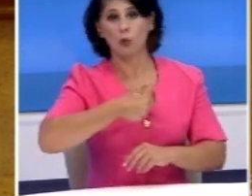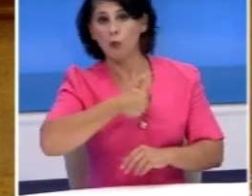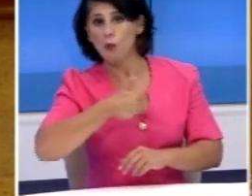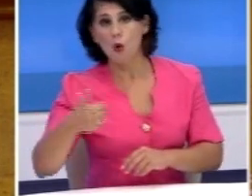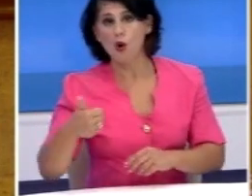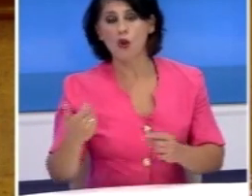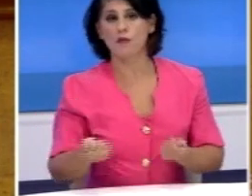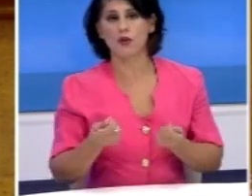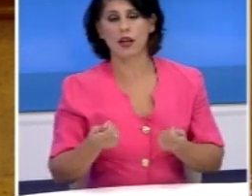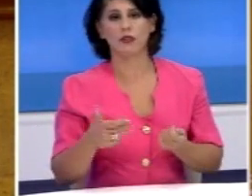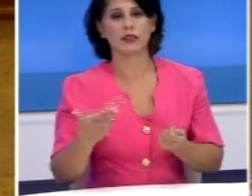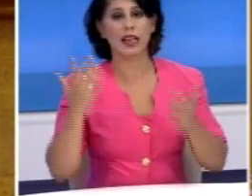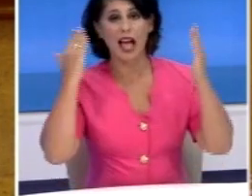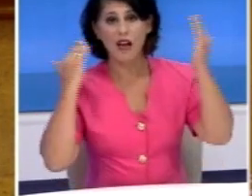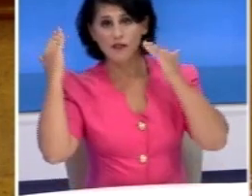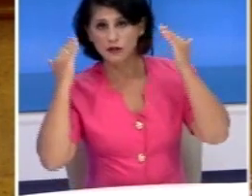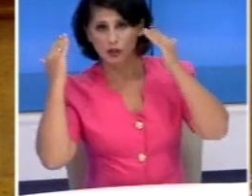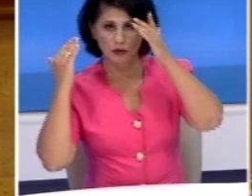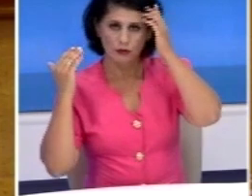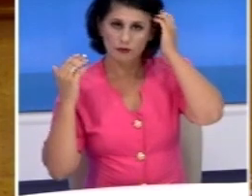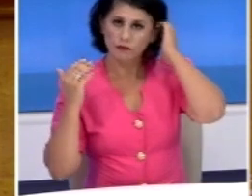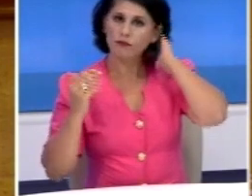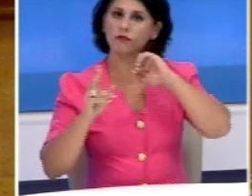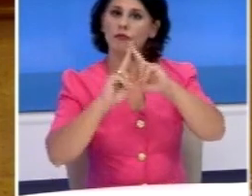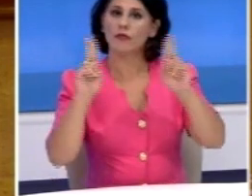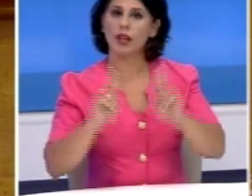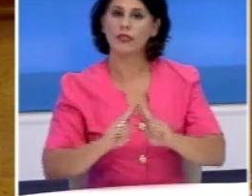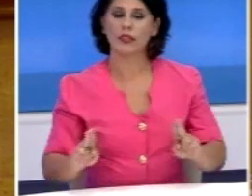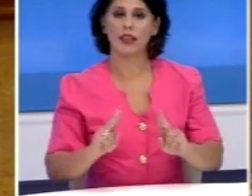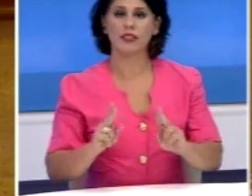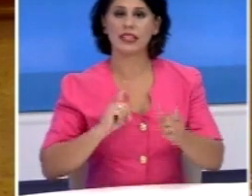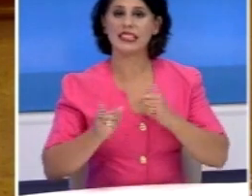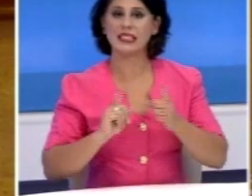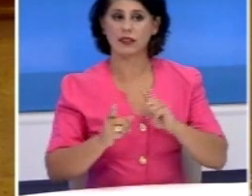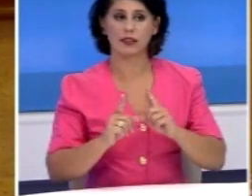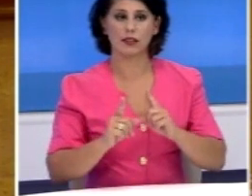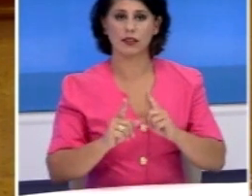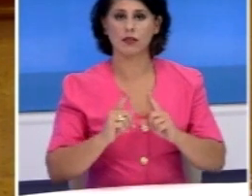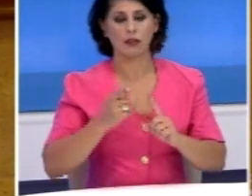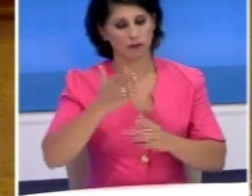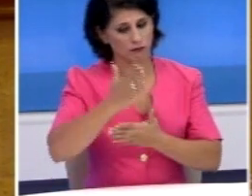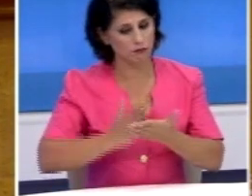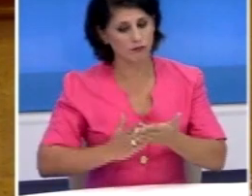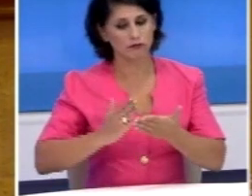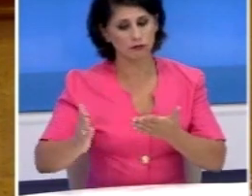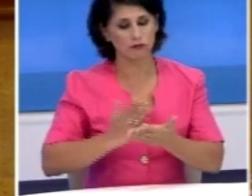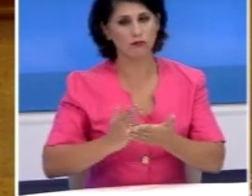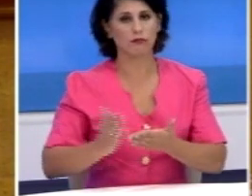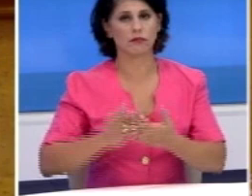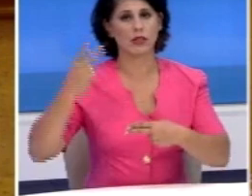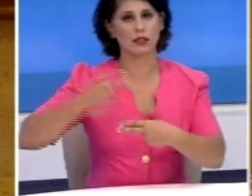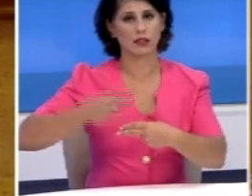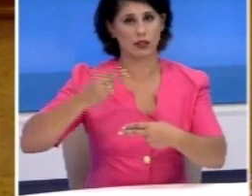που κάνουν είναι να αμφισβητούν τις διεθνείς συνθήκες που καθόρισαν τα σύνορα. Και ας